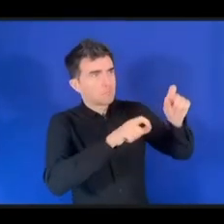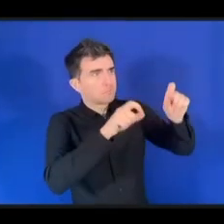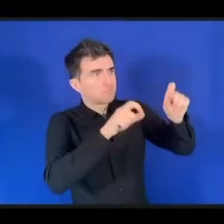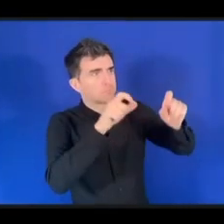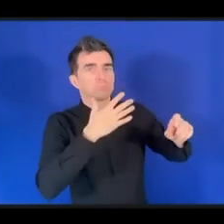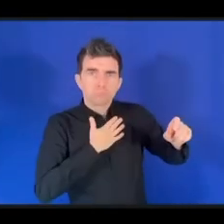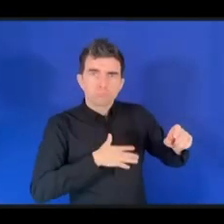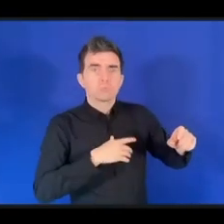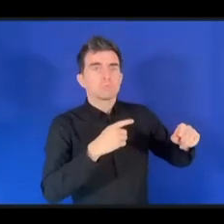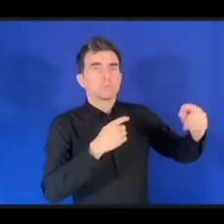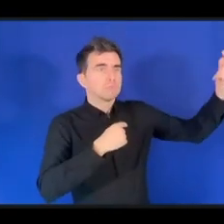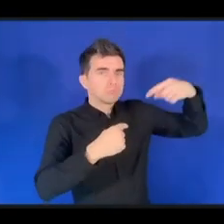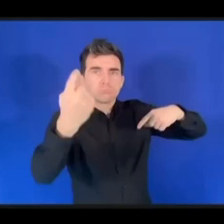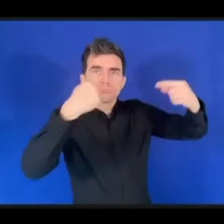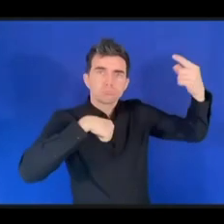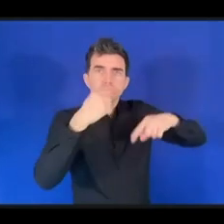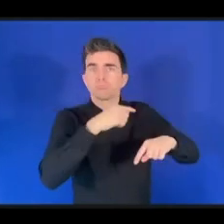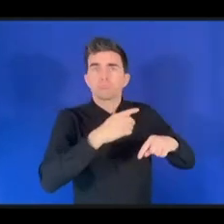étrangers